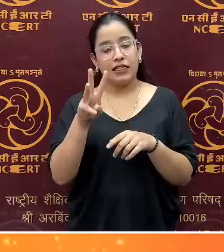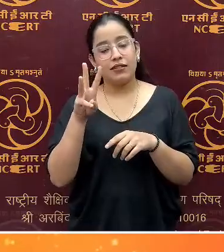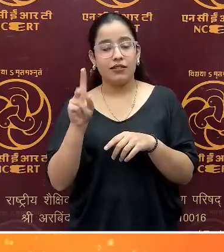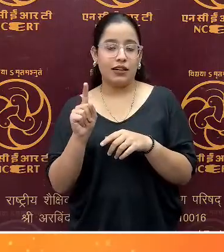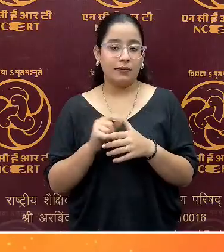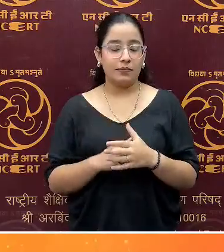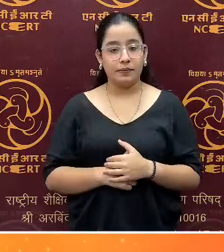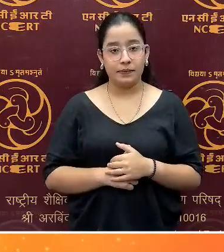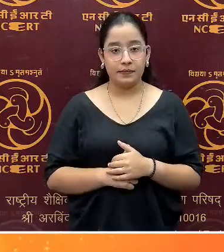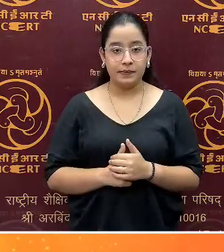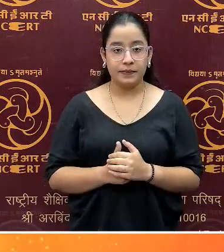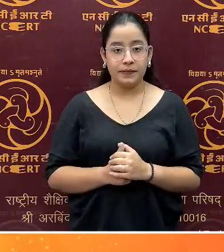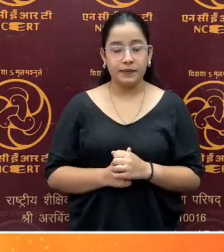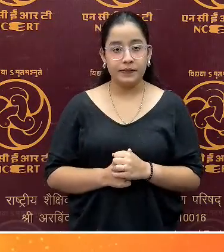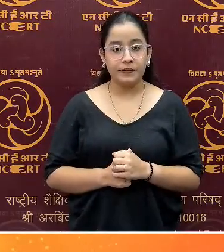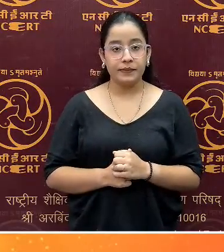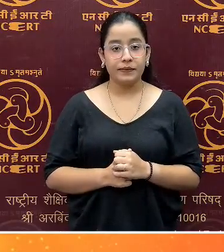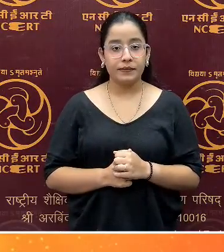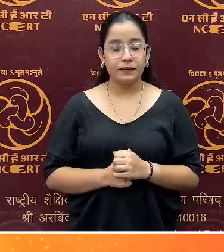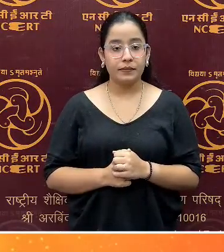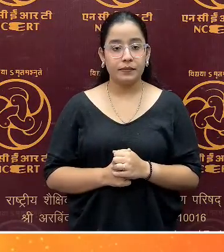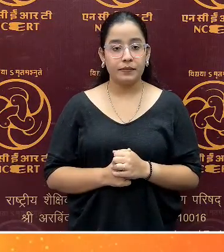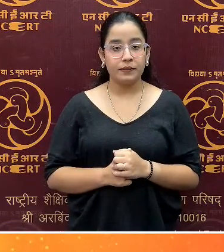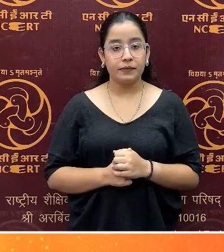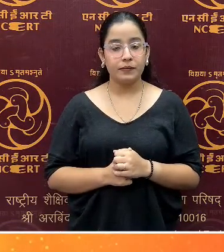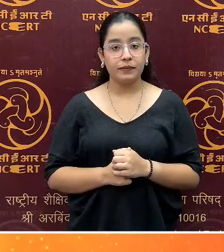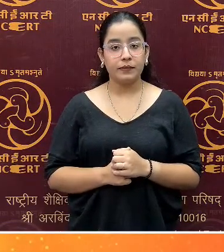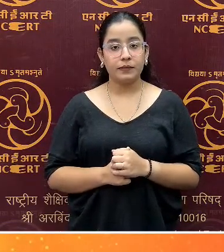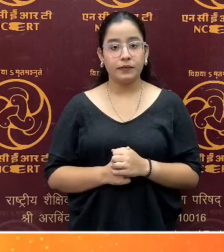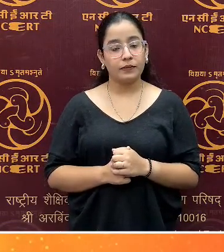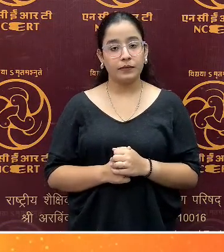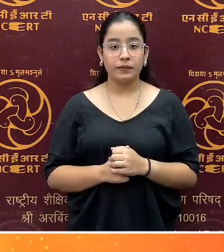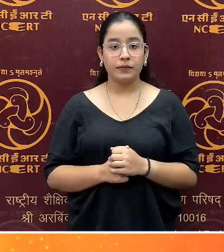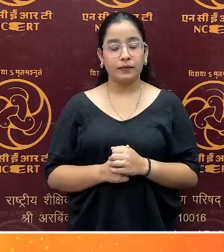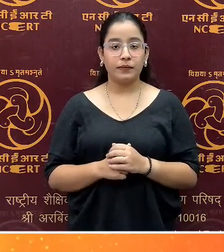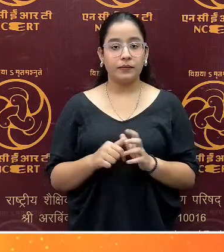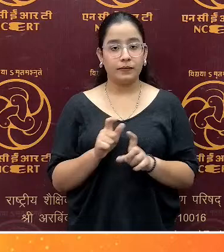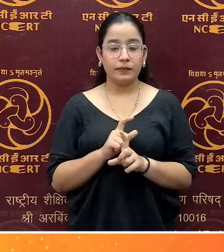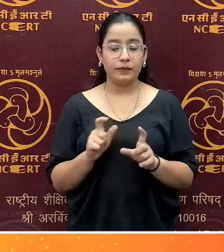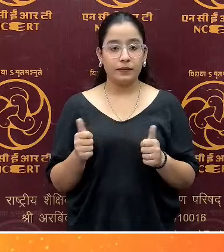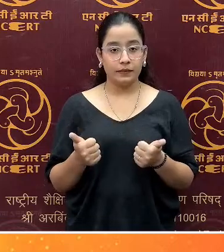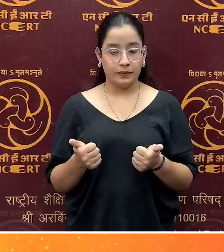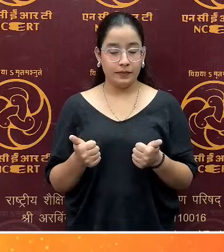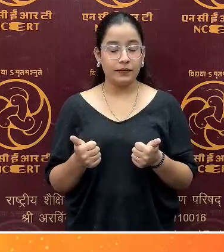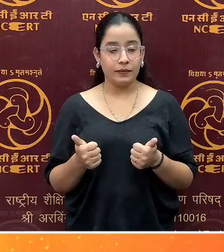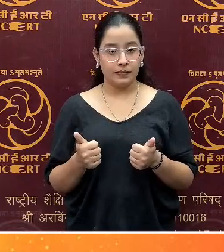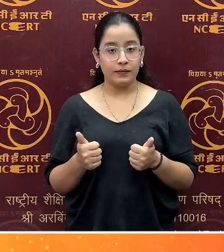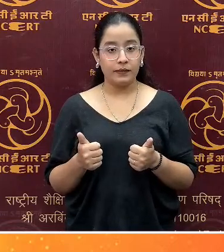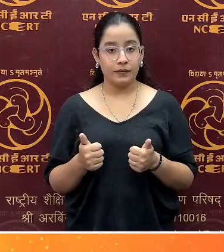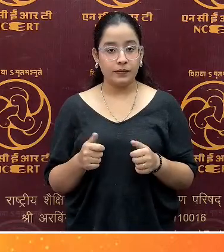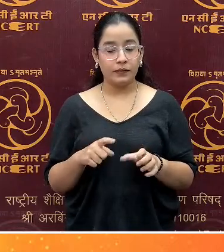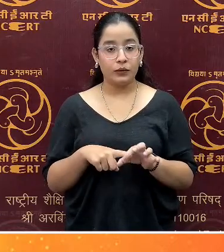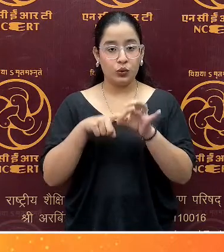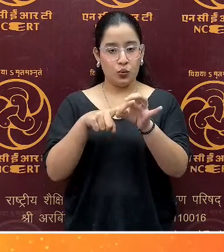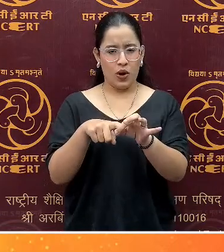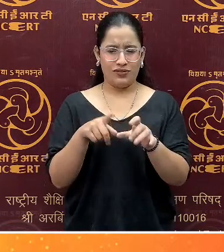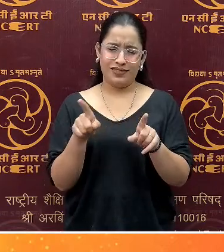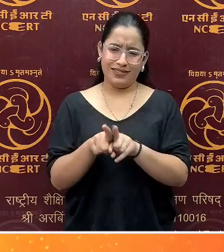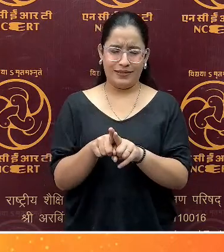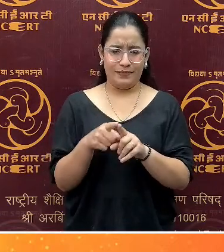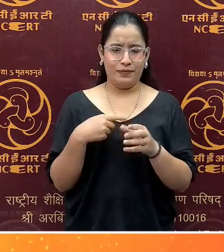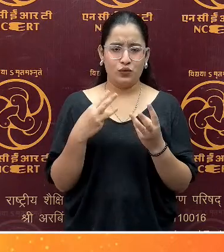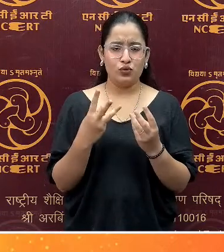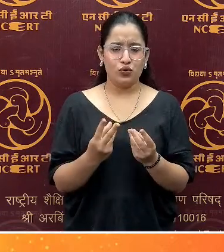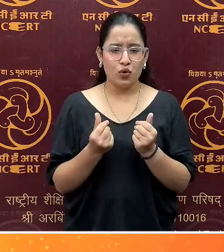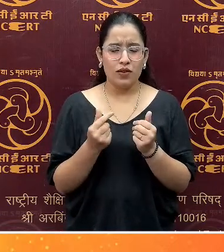That's what we have as the unit vector. तो यहाँ तक क्लियर हो गया? Yes. अब let's take up question based on